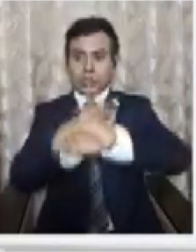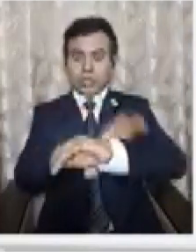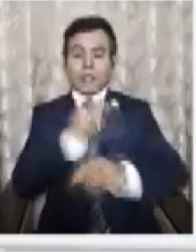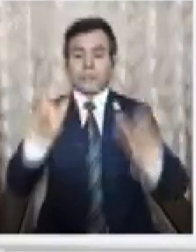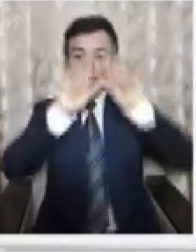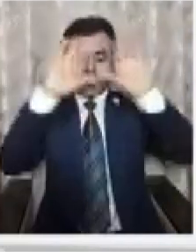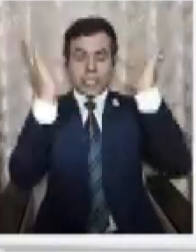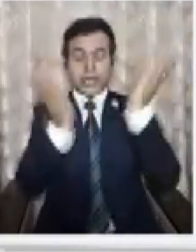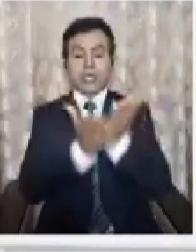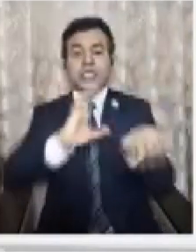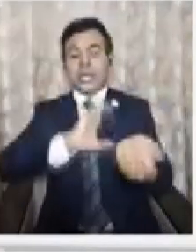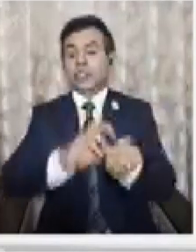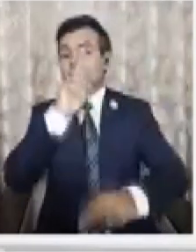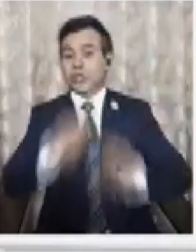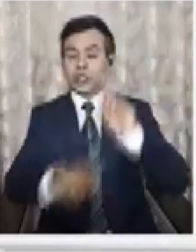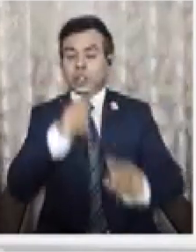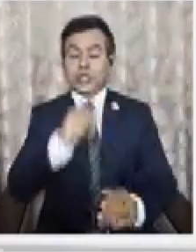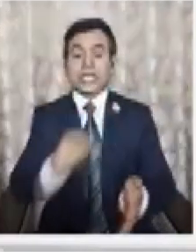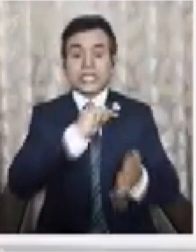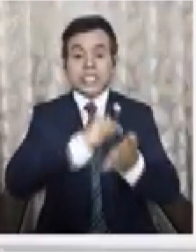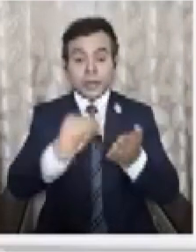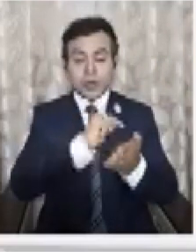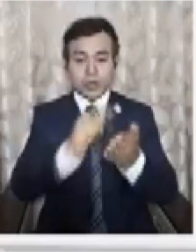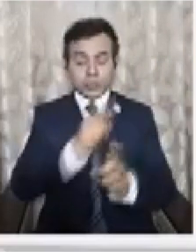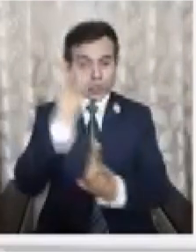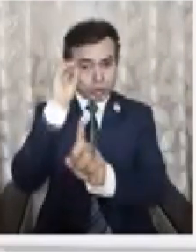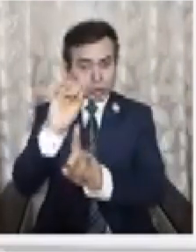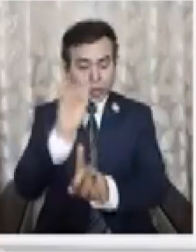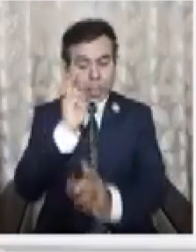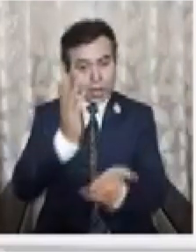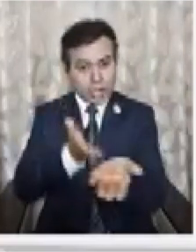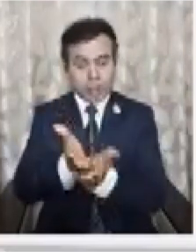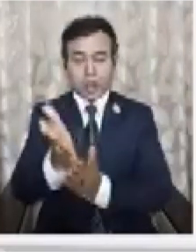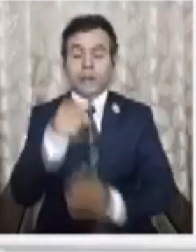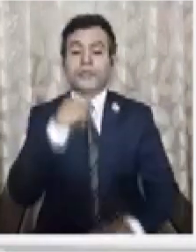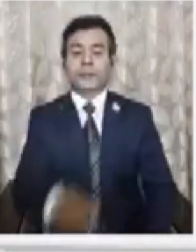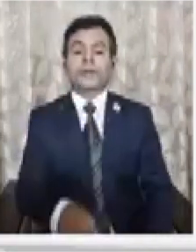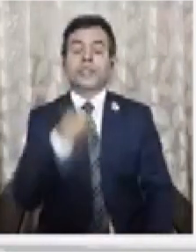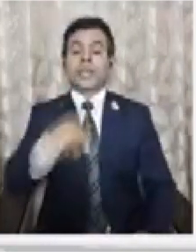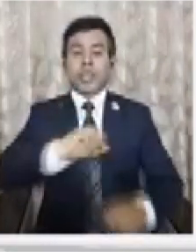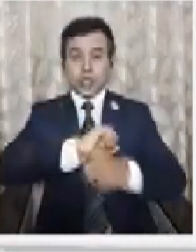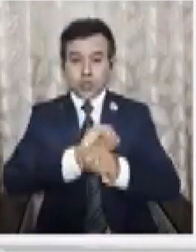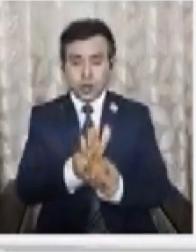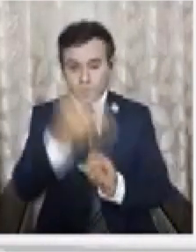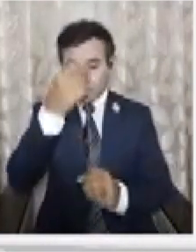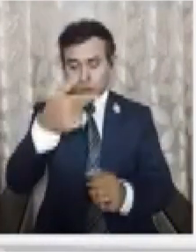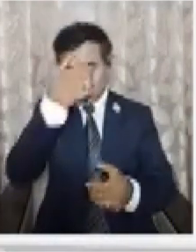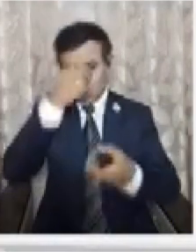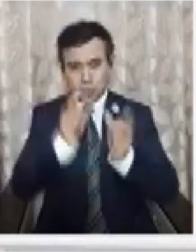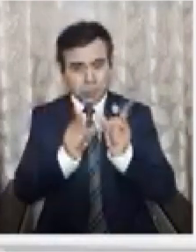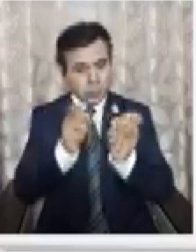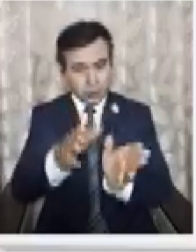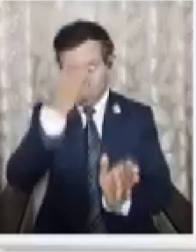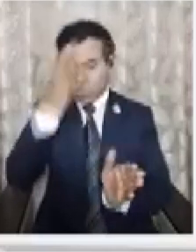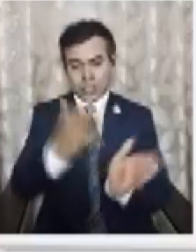এবং স্বাস্থ্য মন্ত্রণালয় ও স্বাস্থ্য অধিদপ্তরের তত্ত্বাবধানে বিশ্ব স্বাস্থ্য সংস্থার গাইডলাইন অনুসরণ করে কোভিড-19